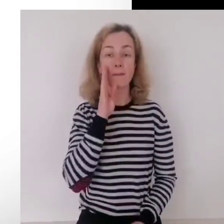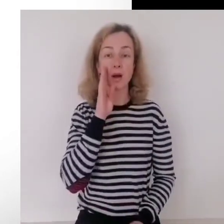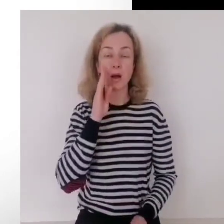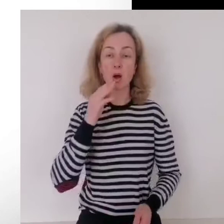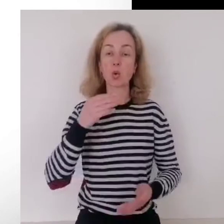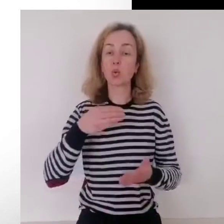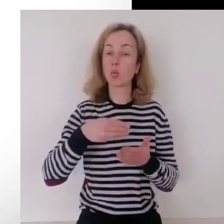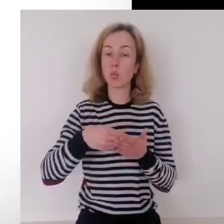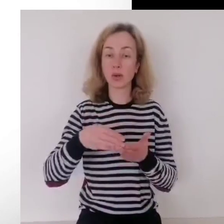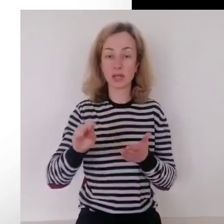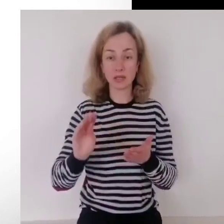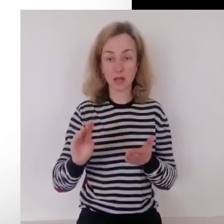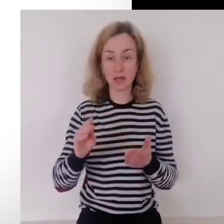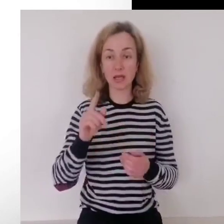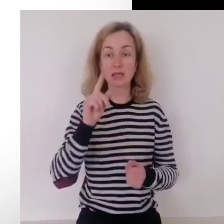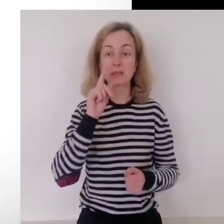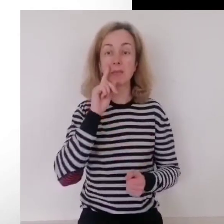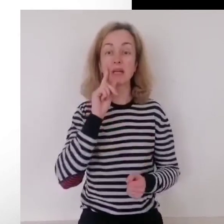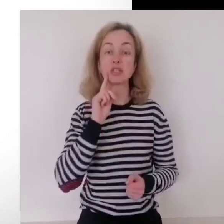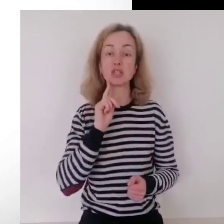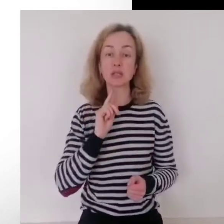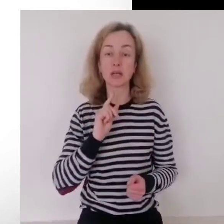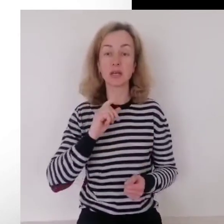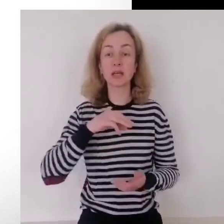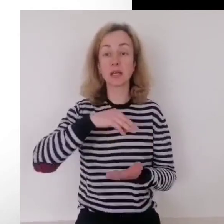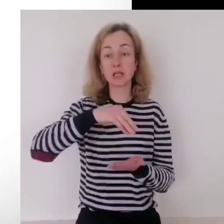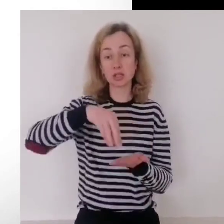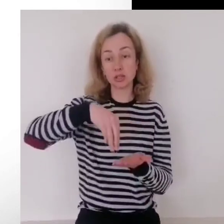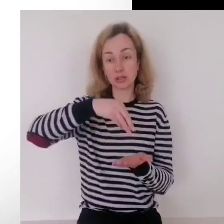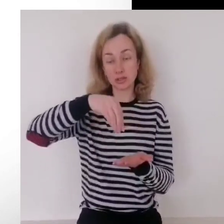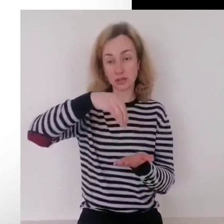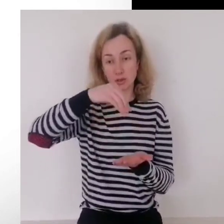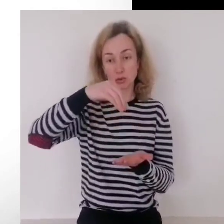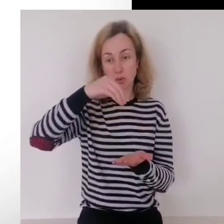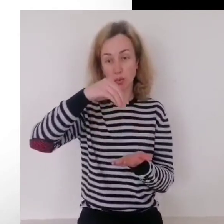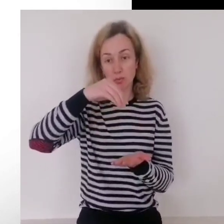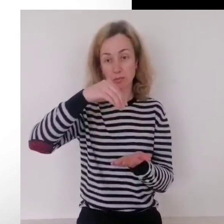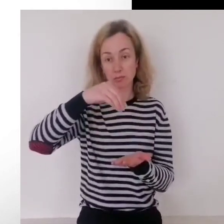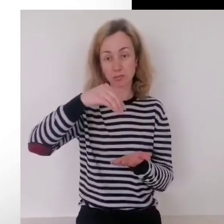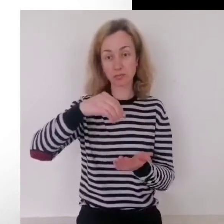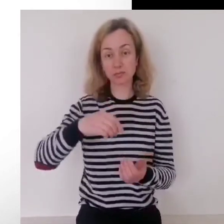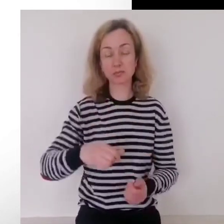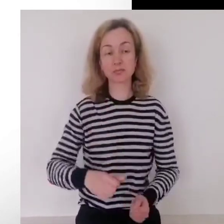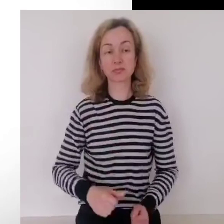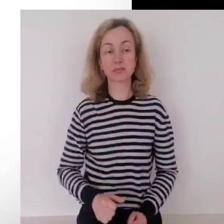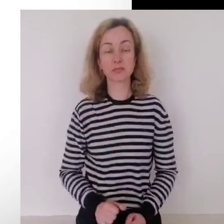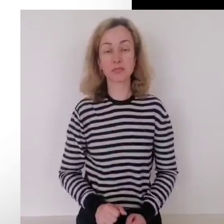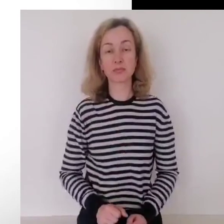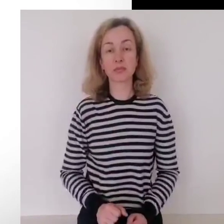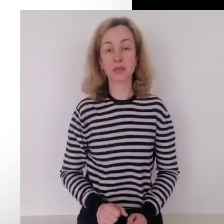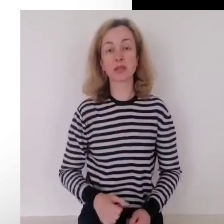мама купила смачні тістечка.